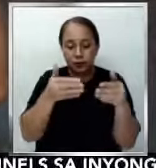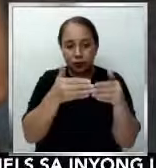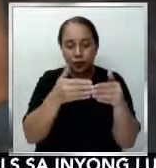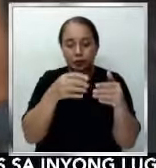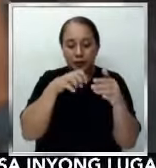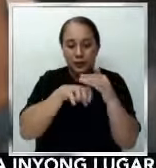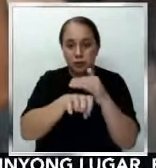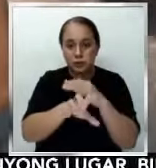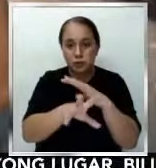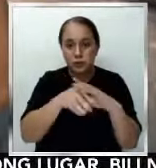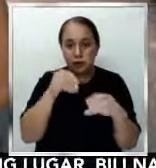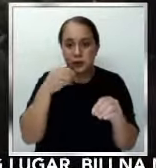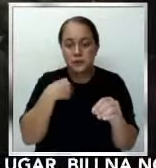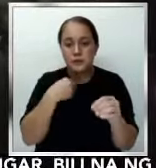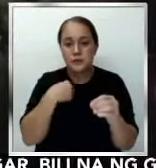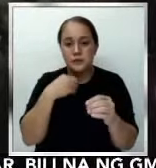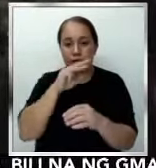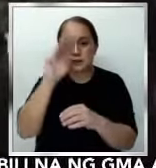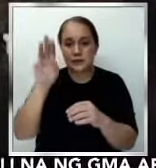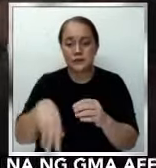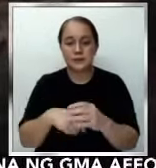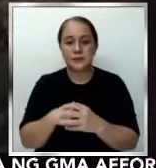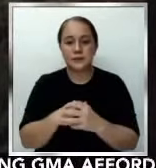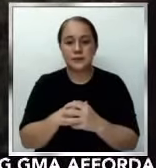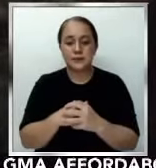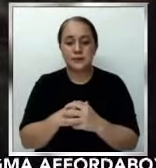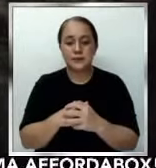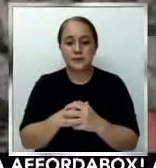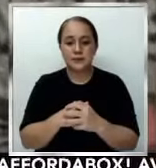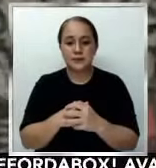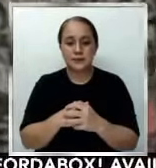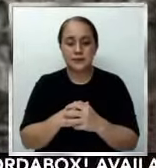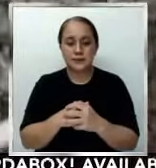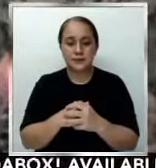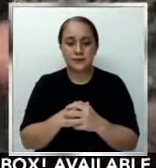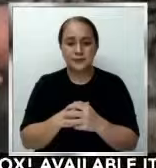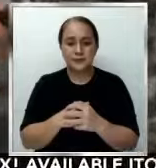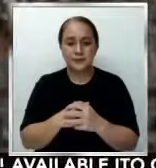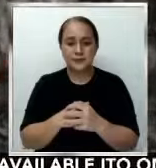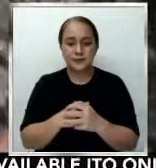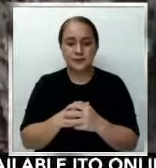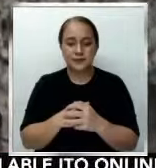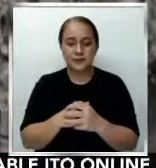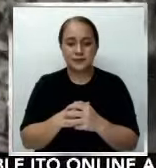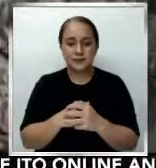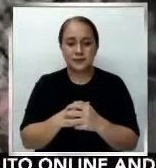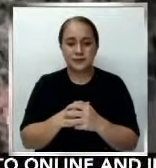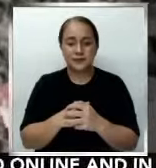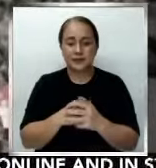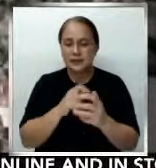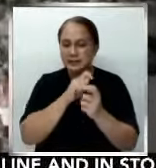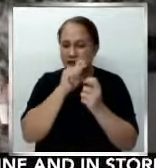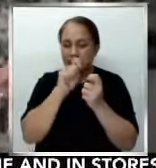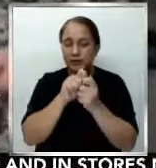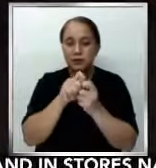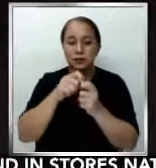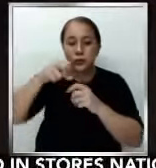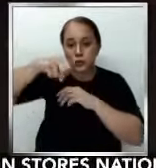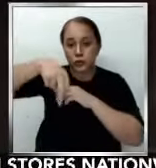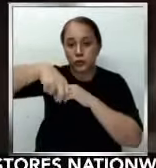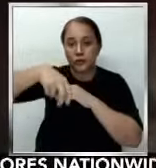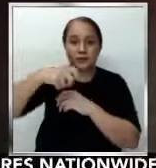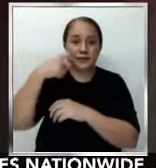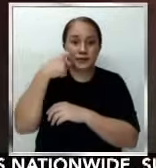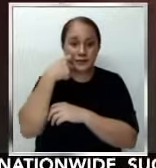ng Metro Manila. Eksakto alas 12 ng hating gabi kanina nang